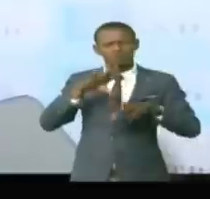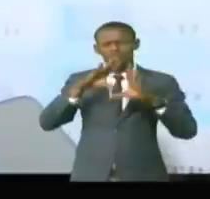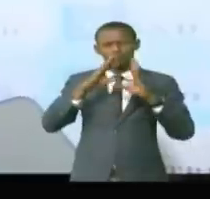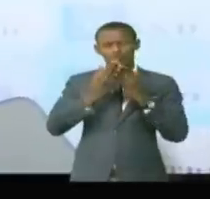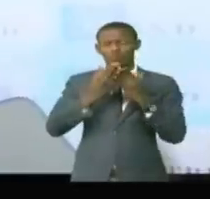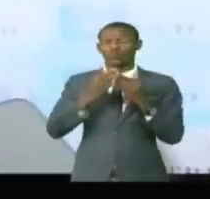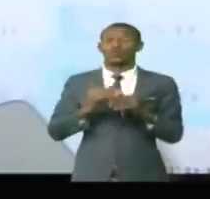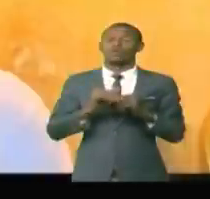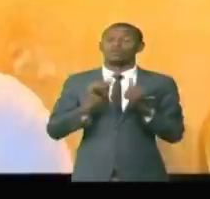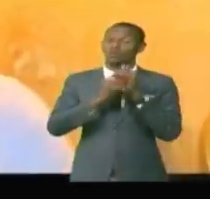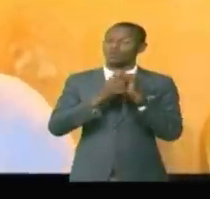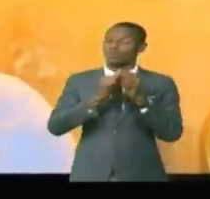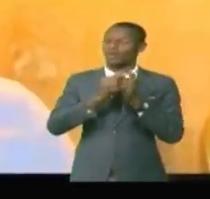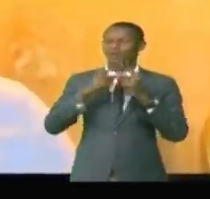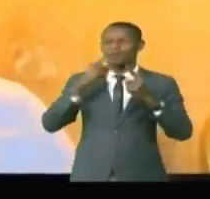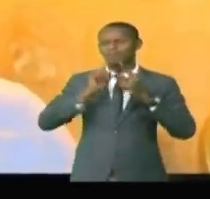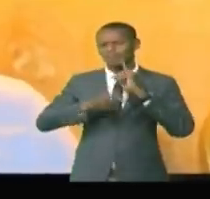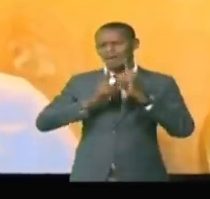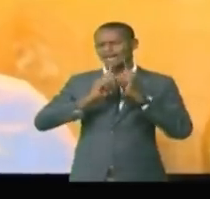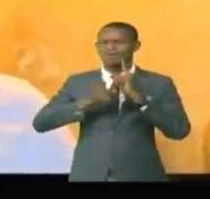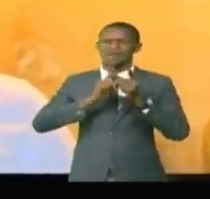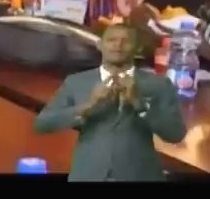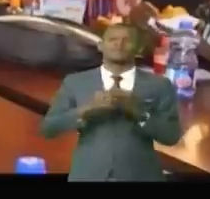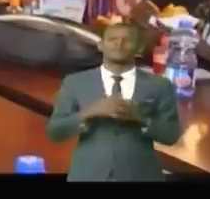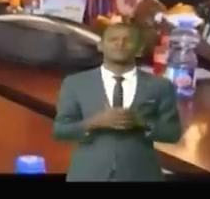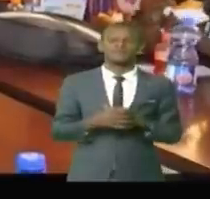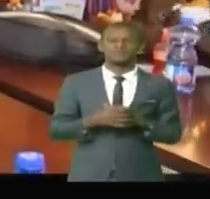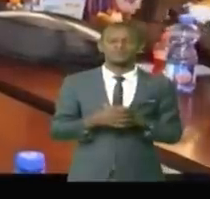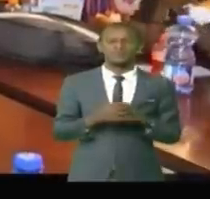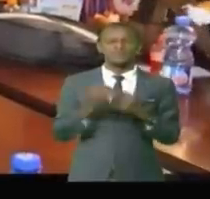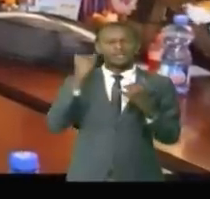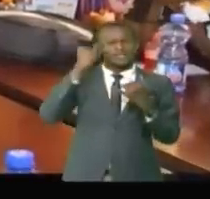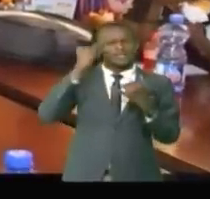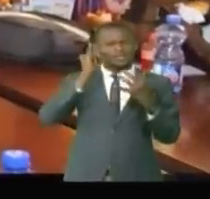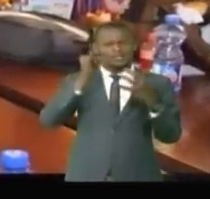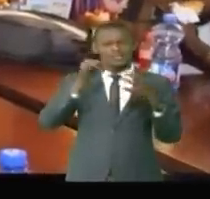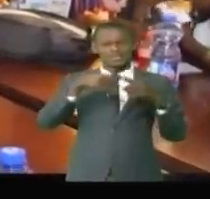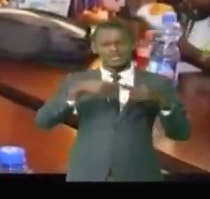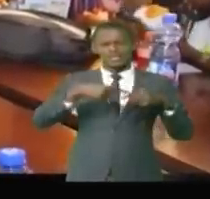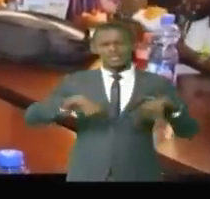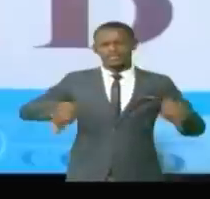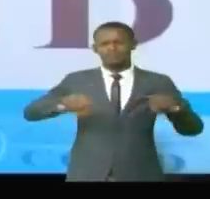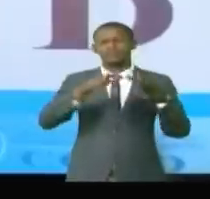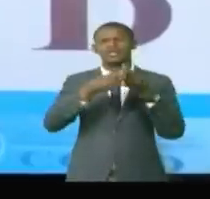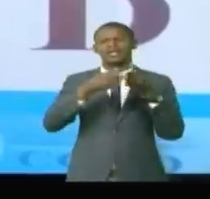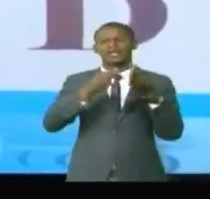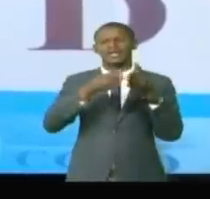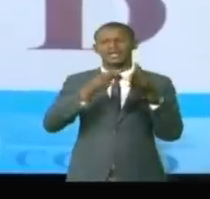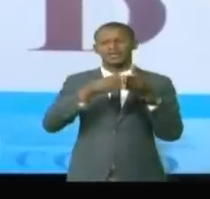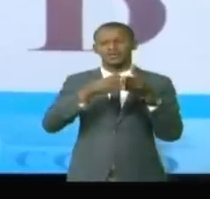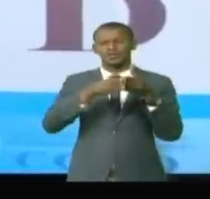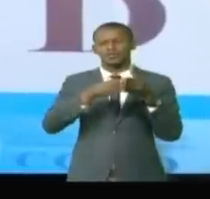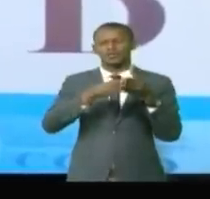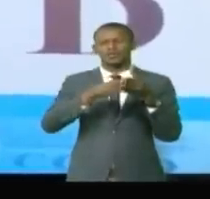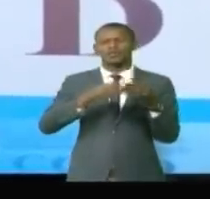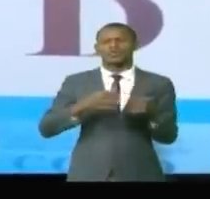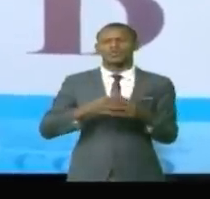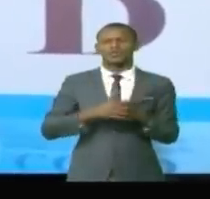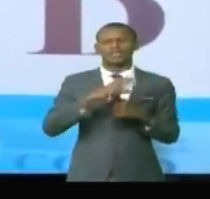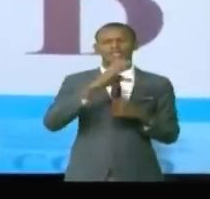un peu méprisé au niveau de la communauté. Initié par la coalition de lutte contre les grossesses non désirées avec l'appui